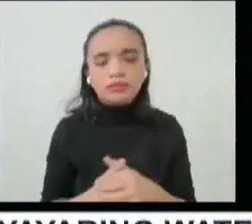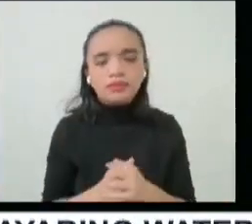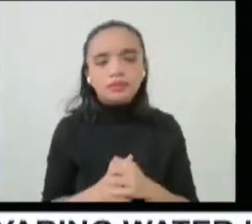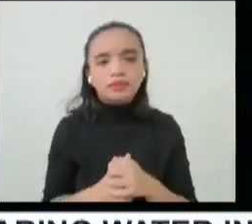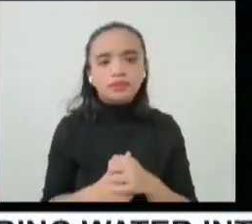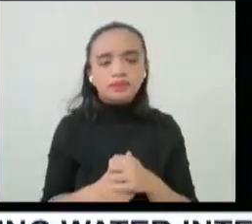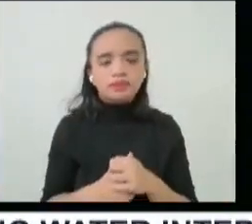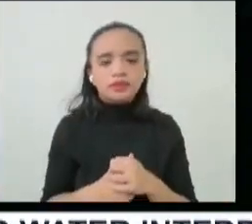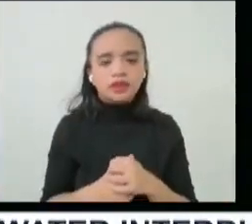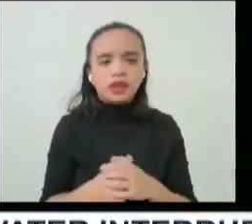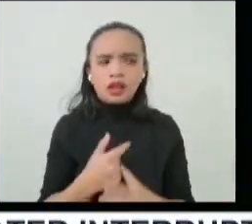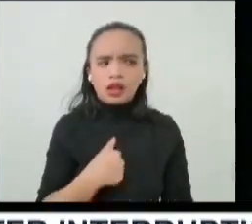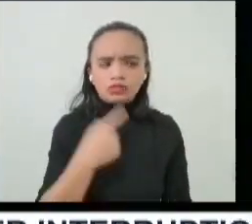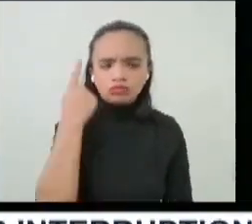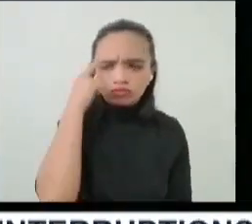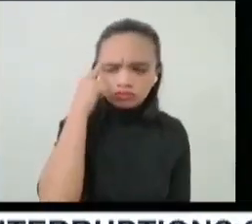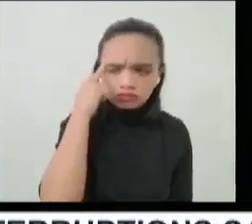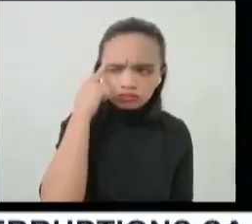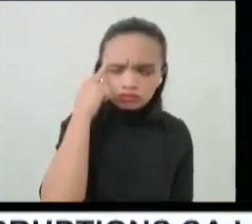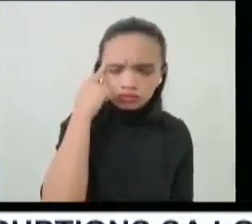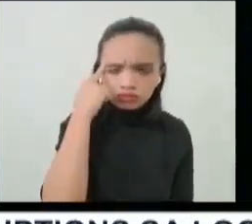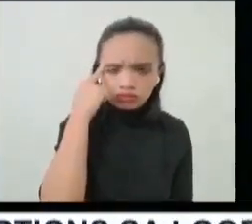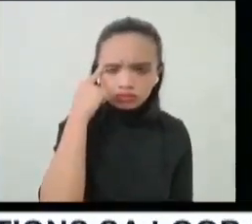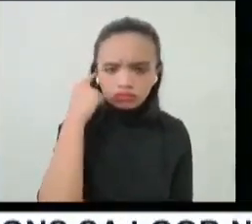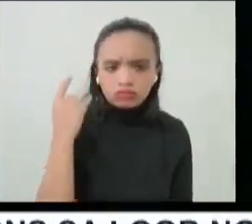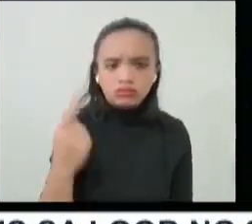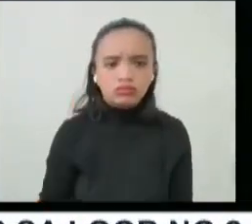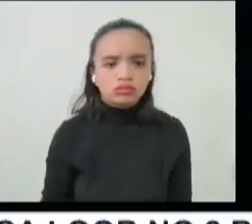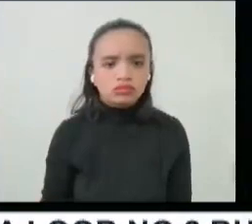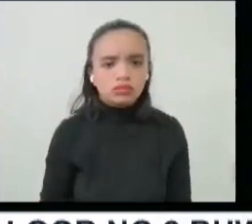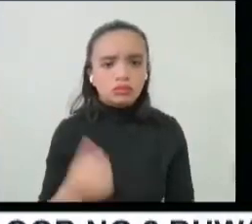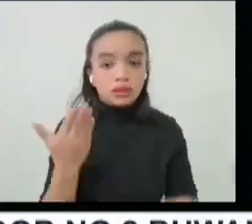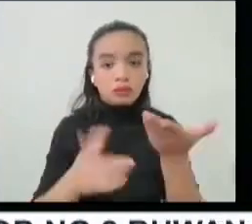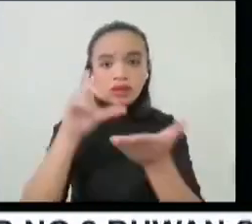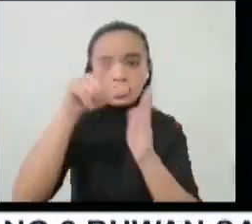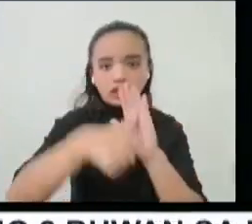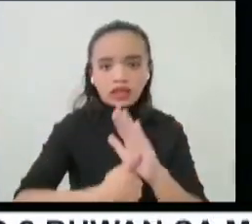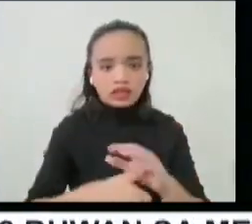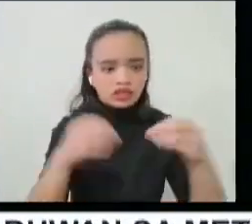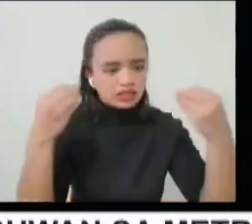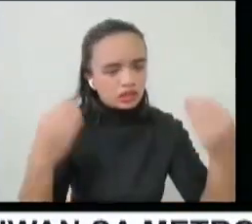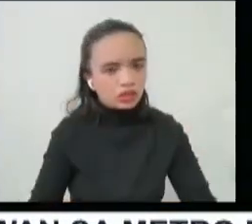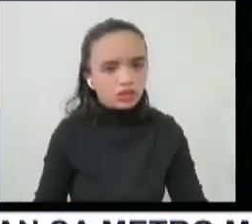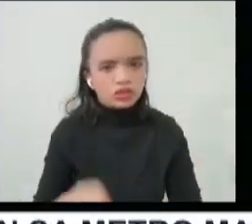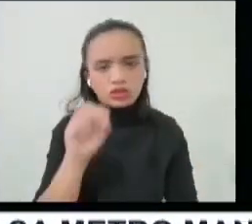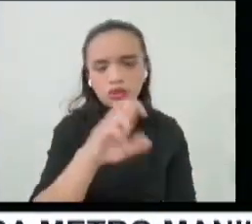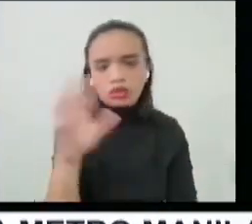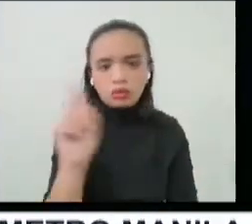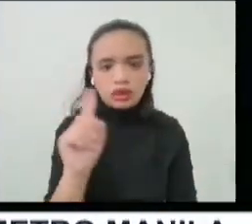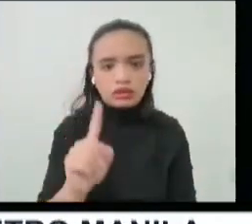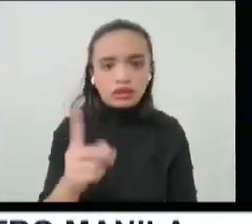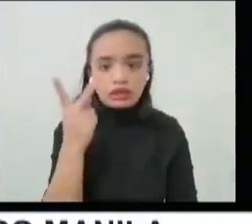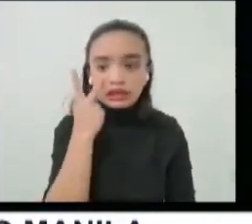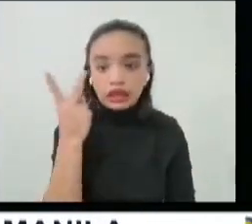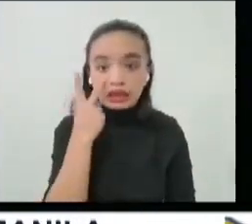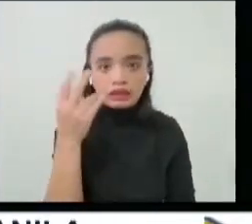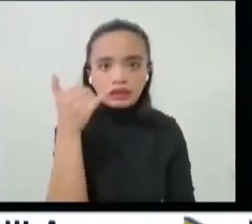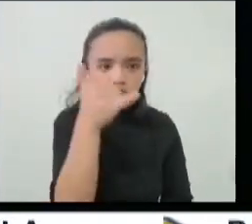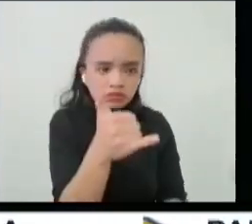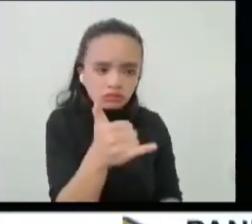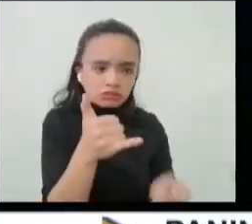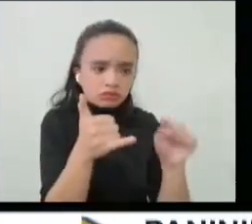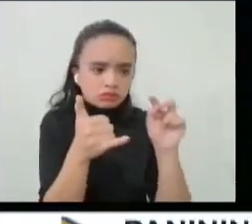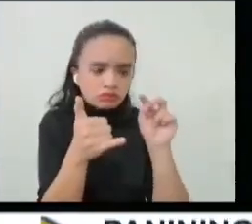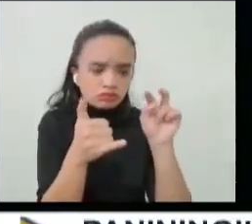Nagtataka rin po kami kung baka mamaya nalos lang namin. Nakita namin sa CCTV